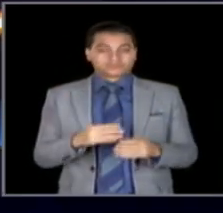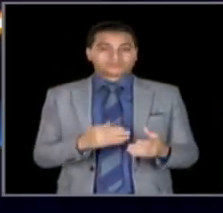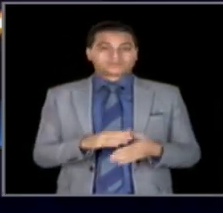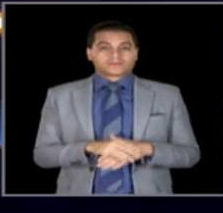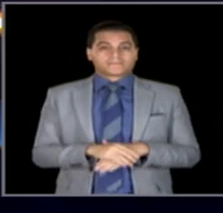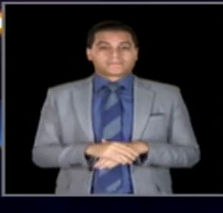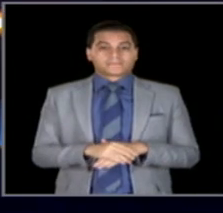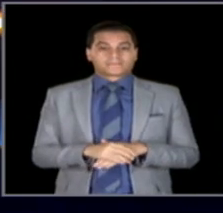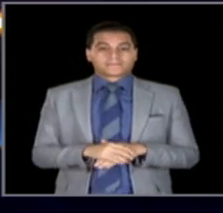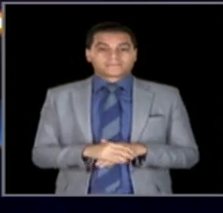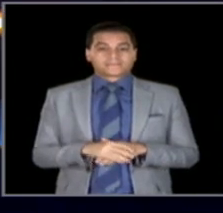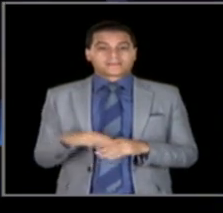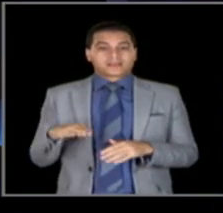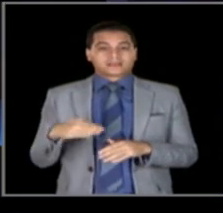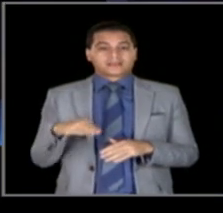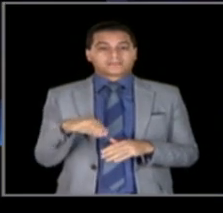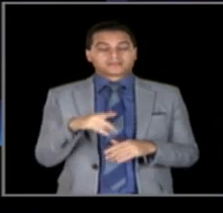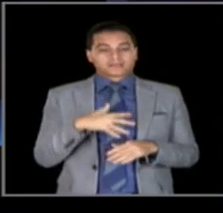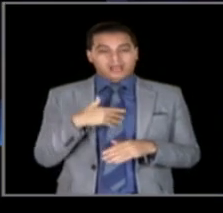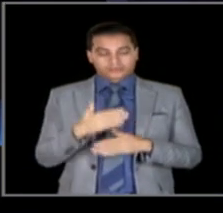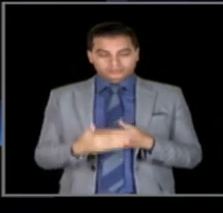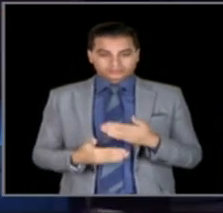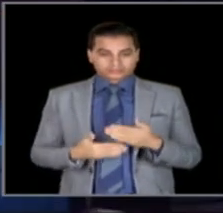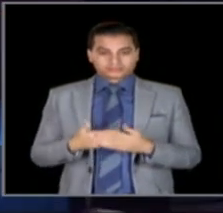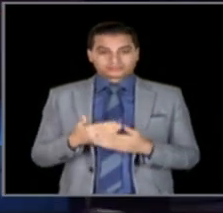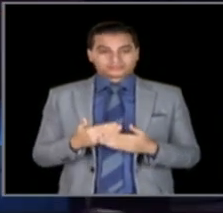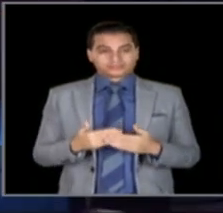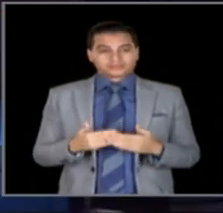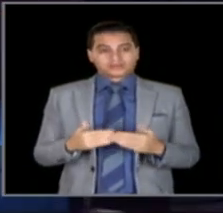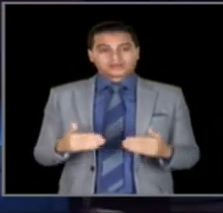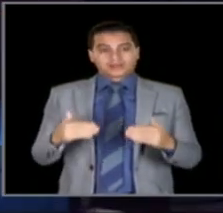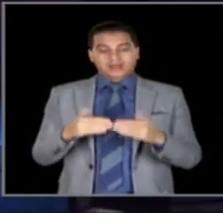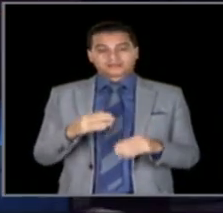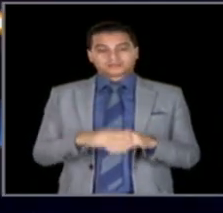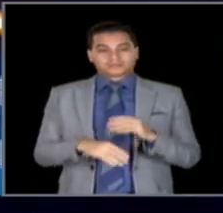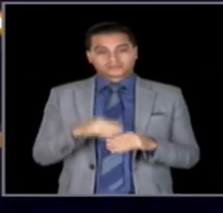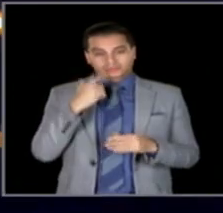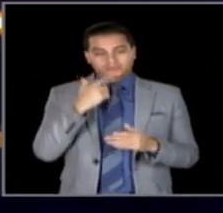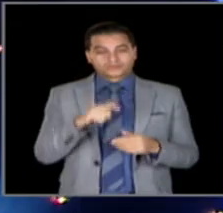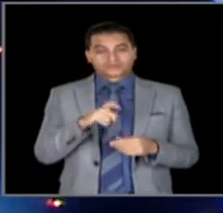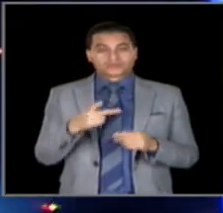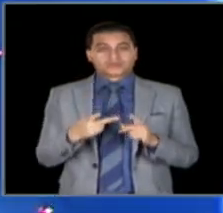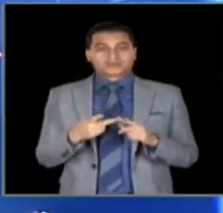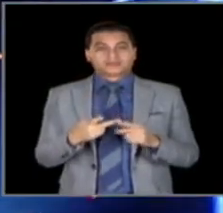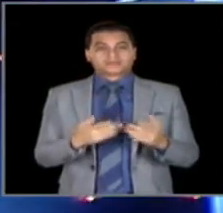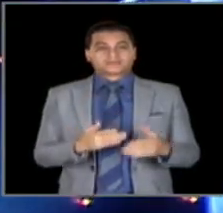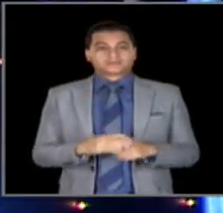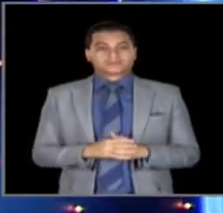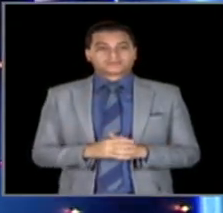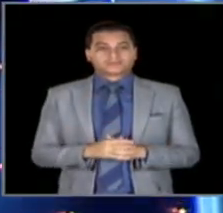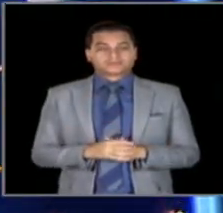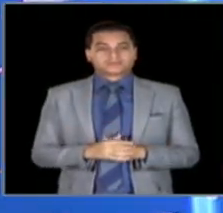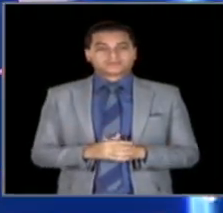الأزرق. أليجيترز محتاج تتعادل لعبد الرحمن. السؤال الثاني.